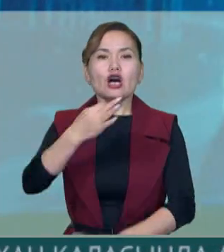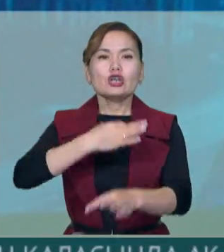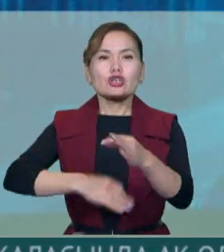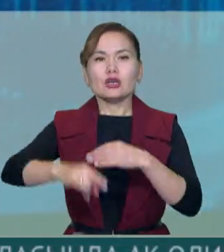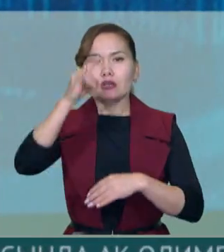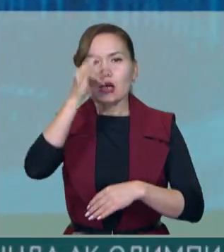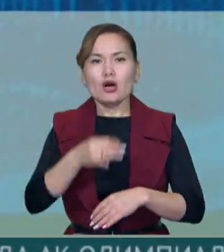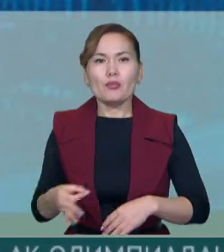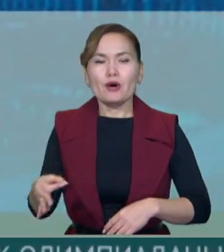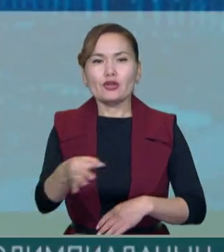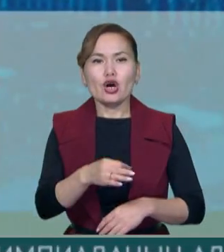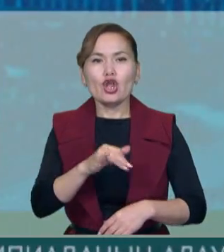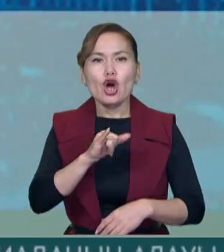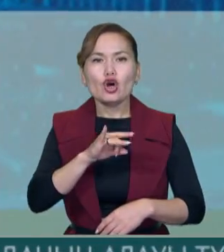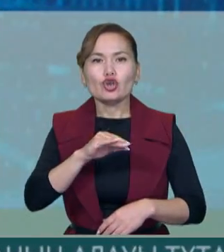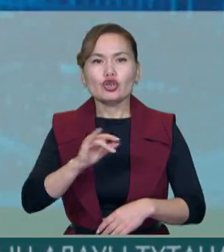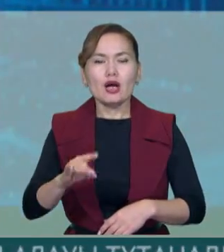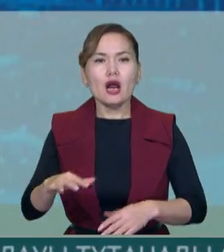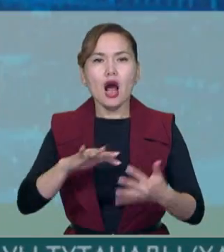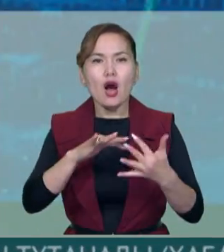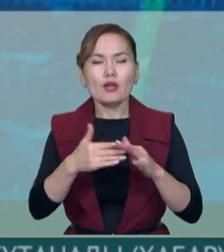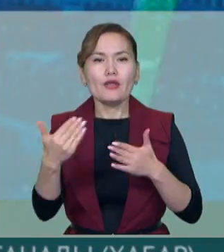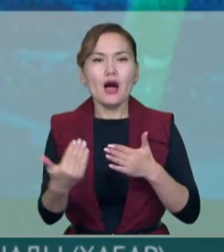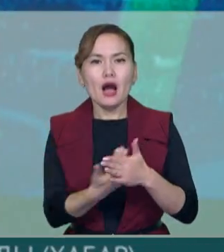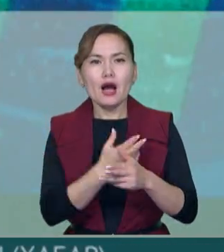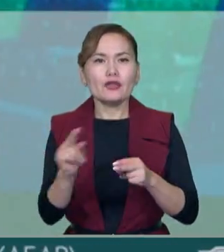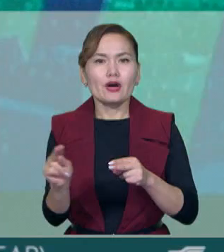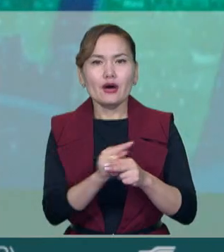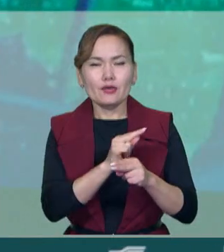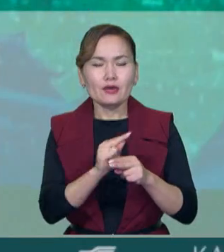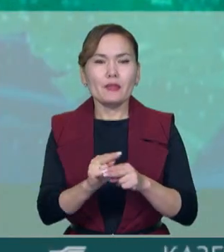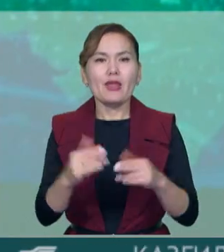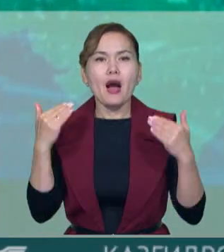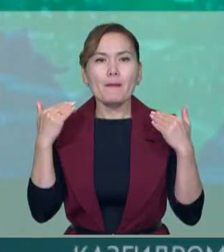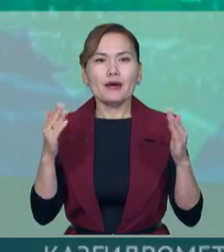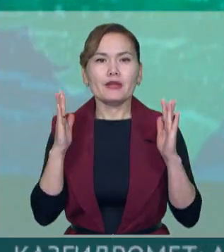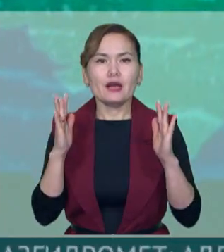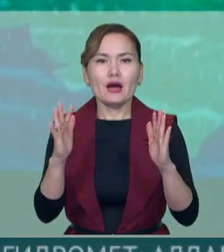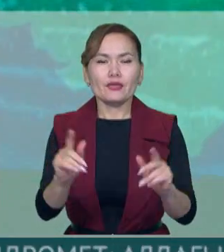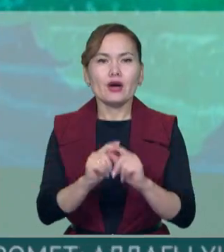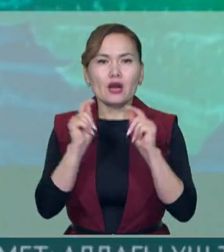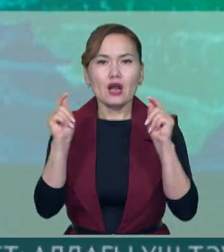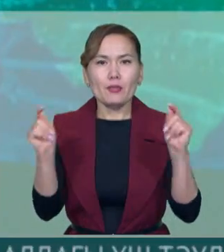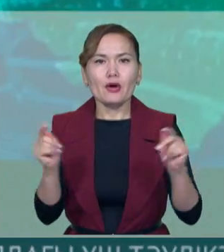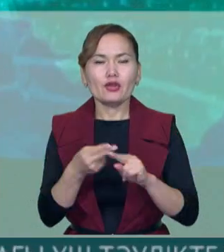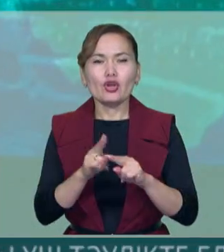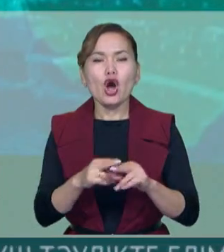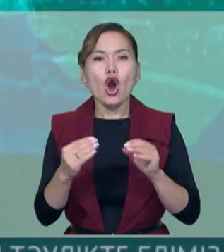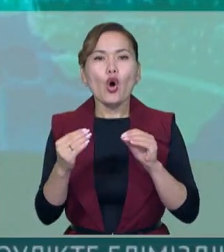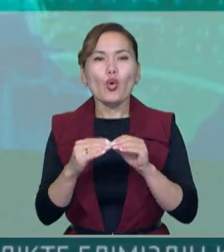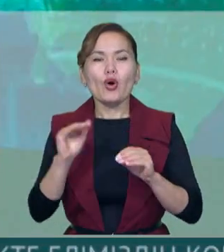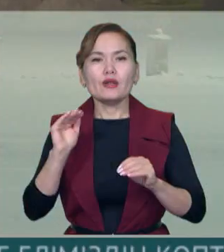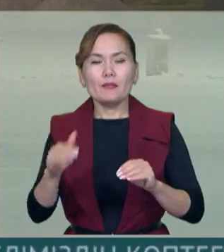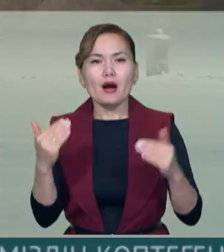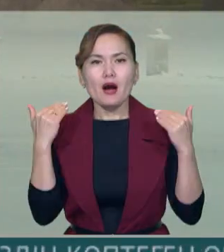Шығыс Қазақстан облысындағы Үржар ауылында қайта жаңғыртудан өткен батырлар аллеясы ашылды. Мемориалдық кешенде 10 мыңнан астам адамның аты